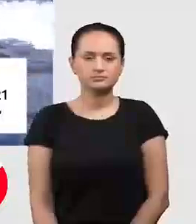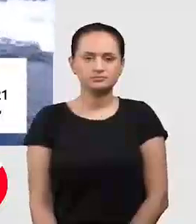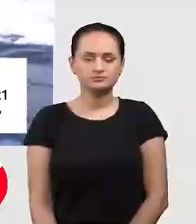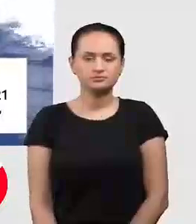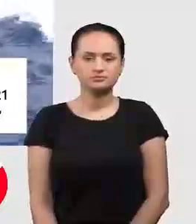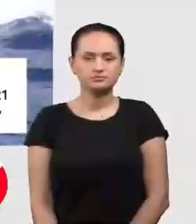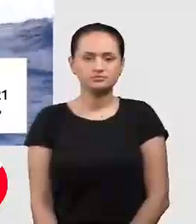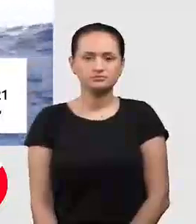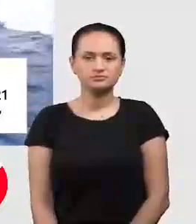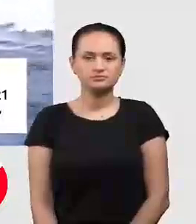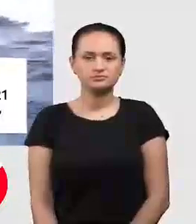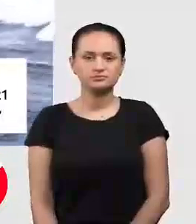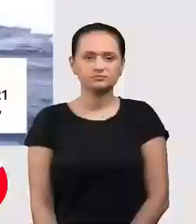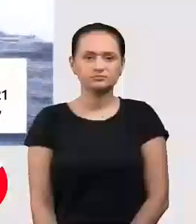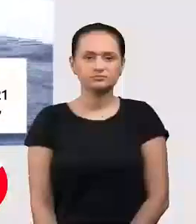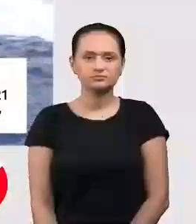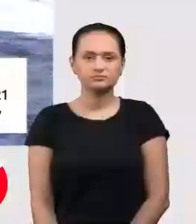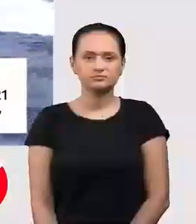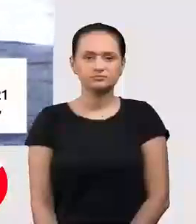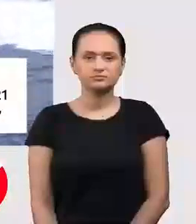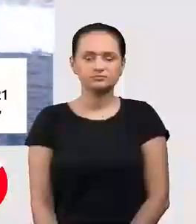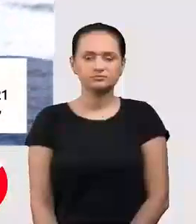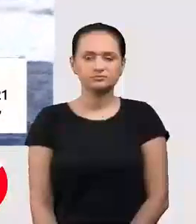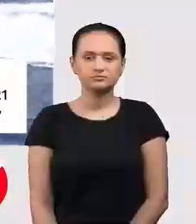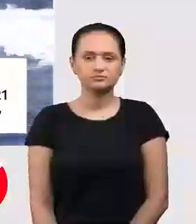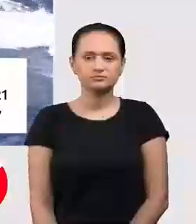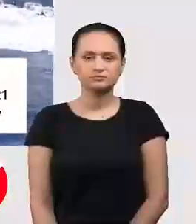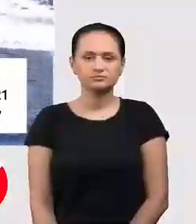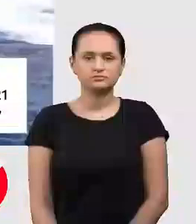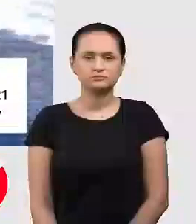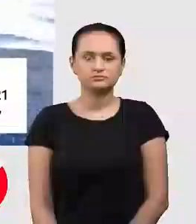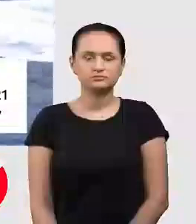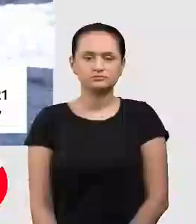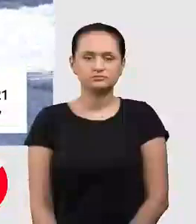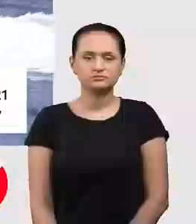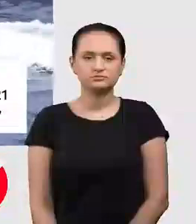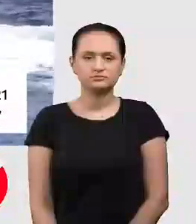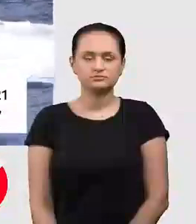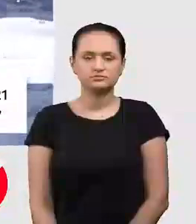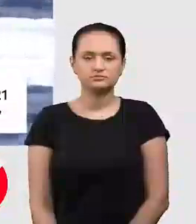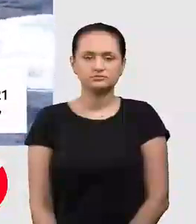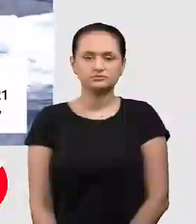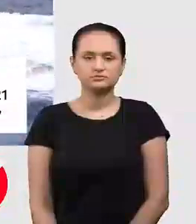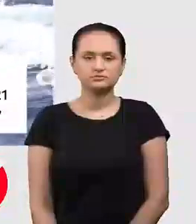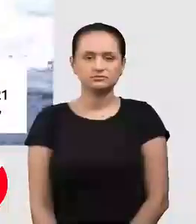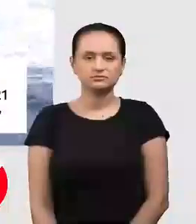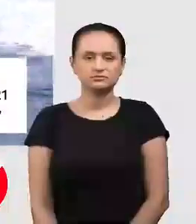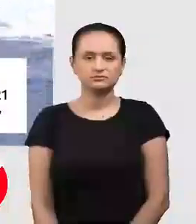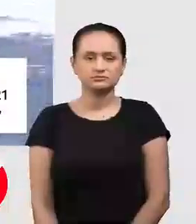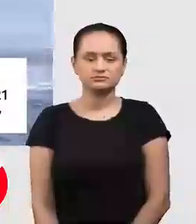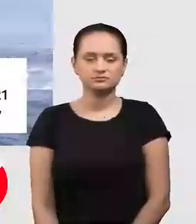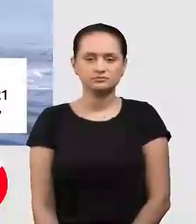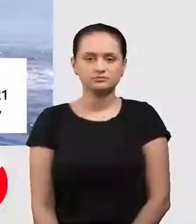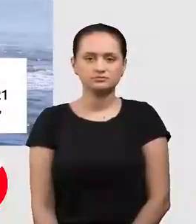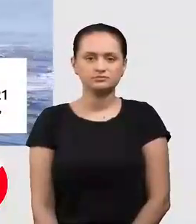acest sector în viitorul apropiat. Până pe 21 aprilie militarii se vor instrui în